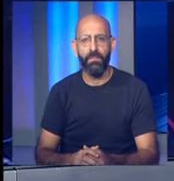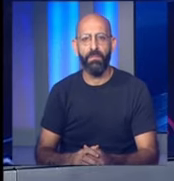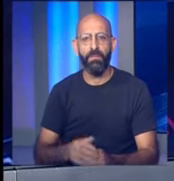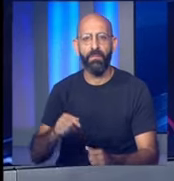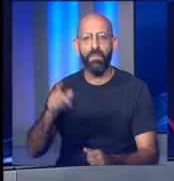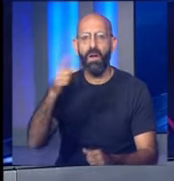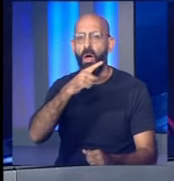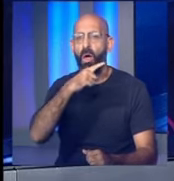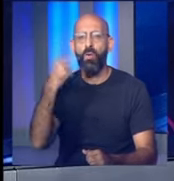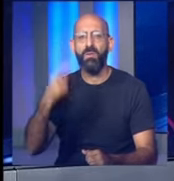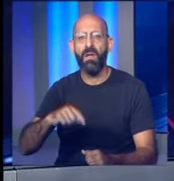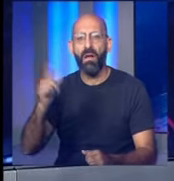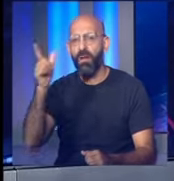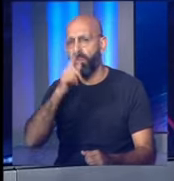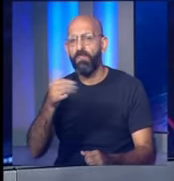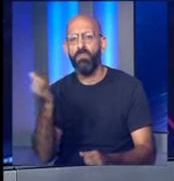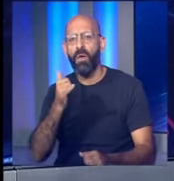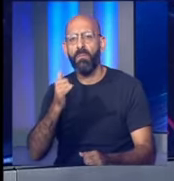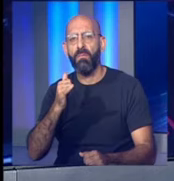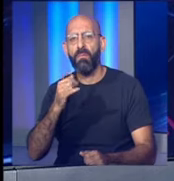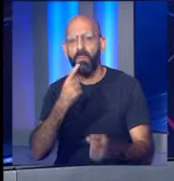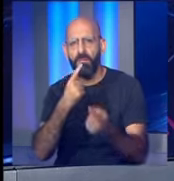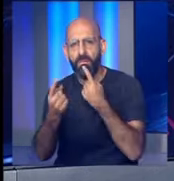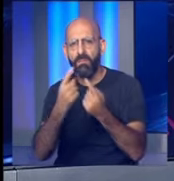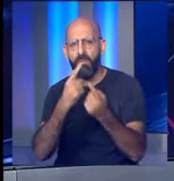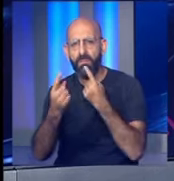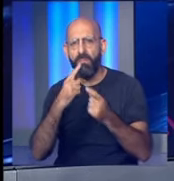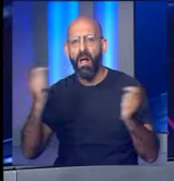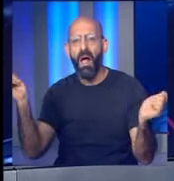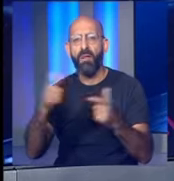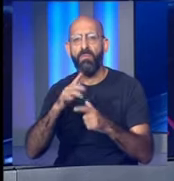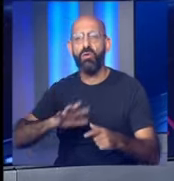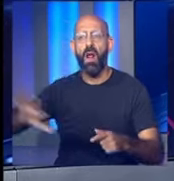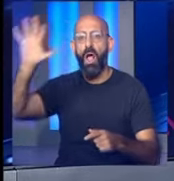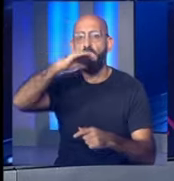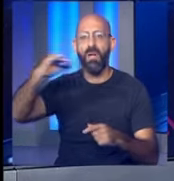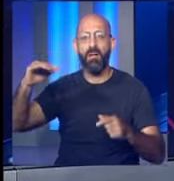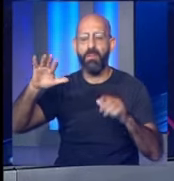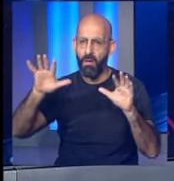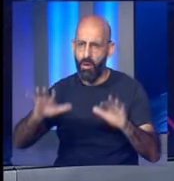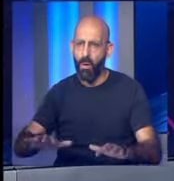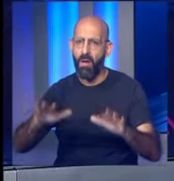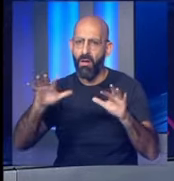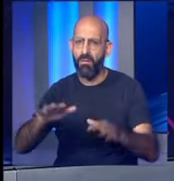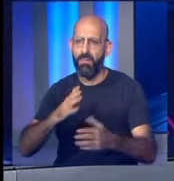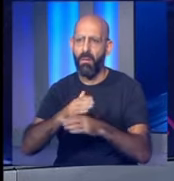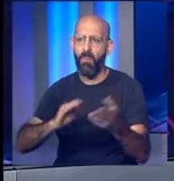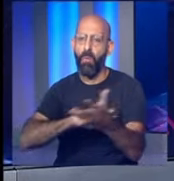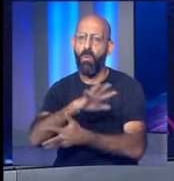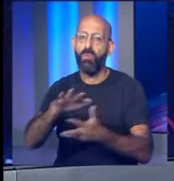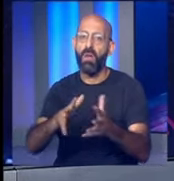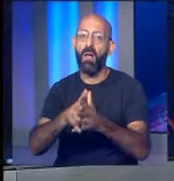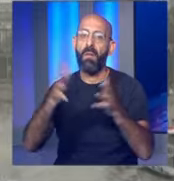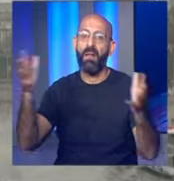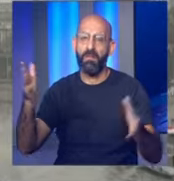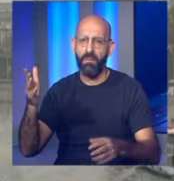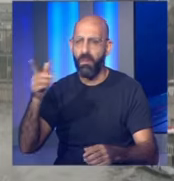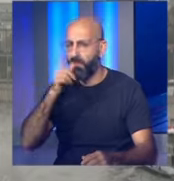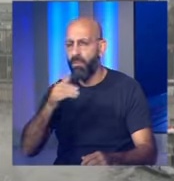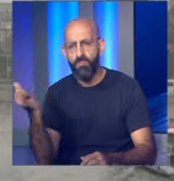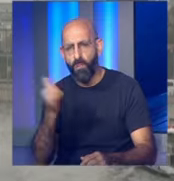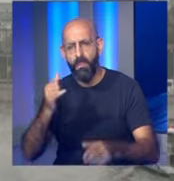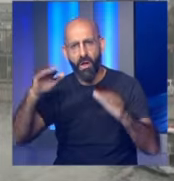أعلن الكرملين أن روسيا تفعل كل ما في وسعها من أجل تسهيل مساعي تهدئة التوتر في الشرق الأوسط عبر حض جميع